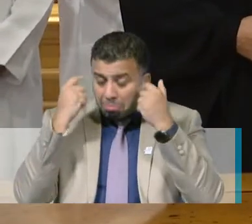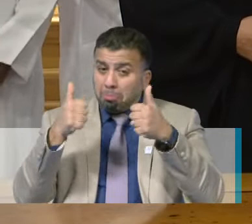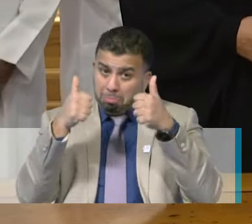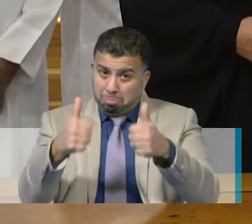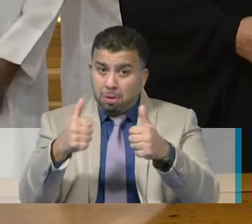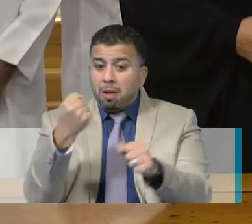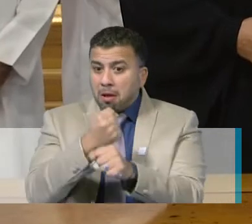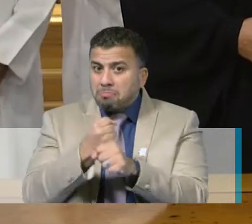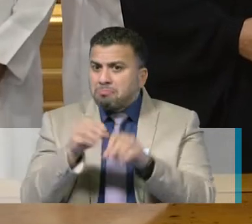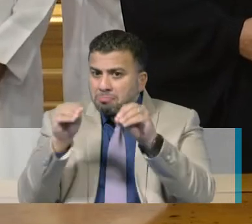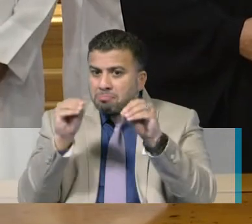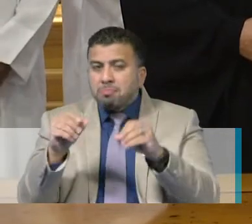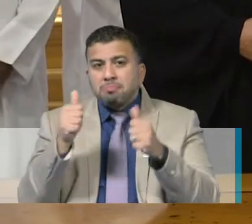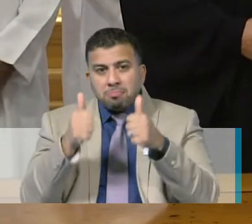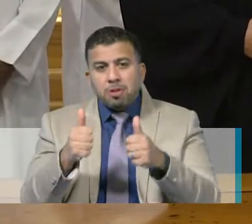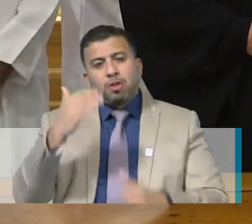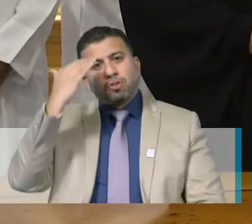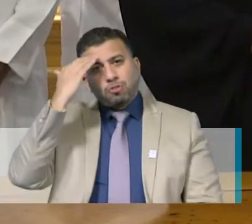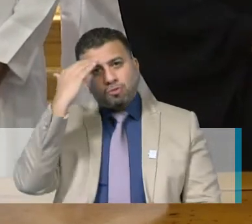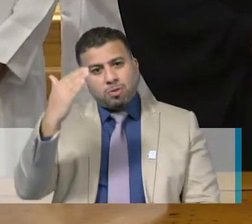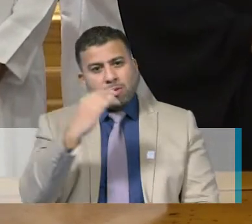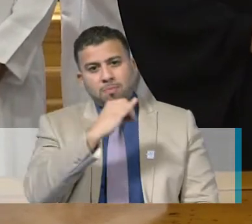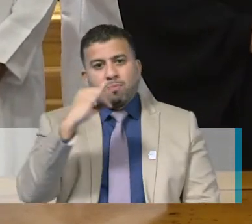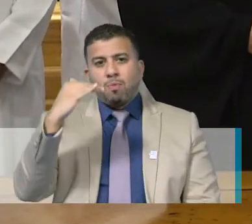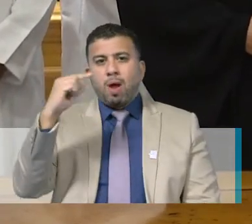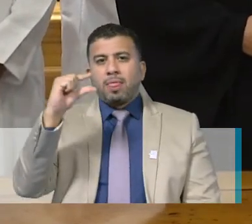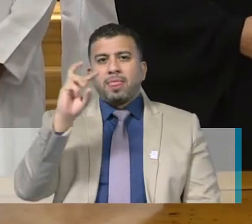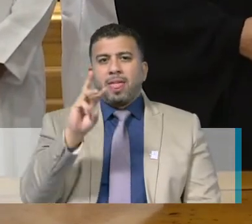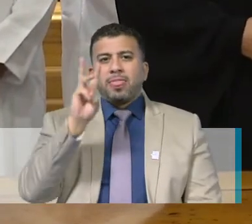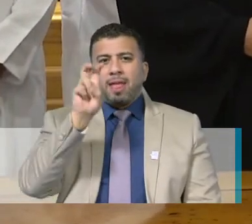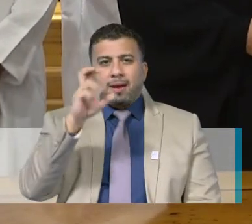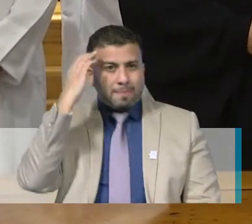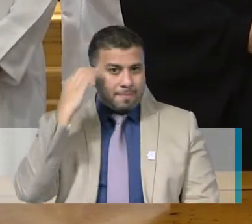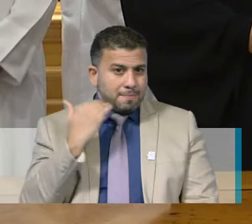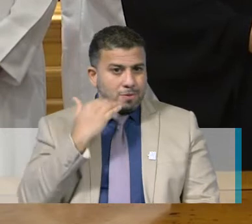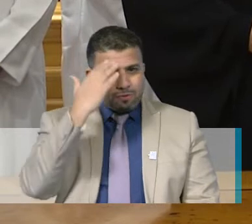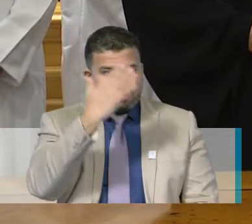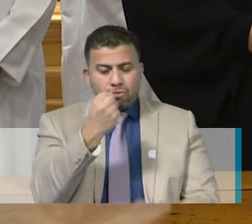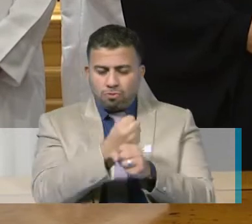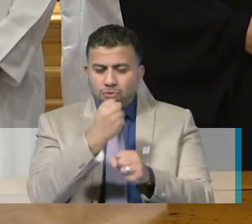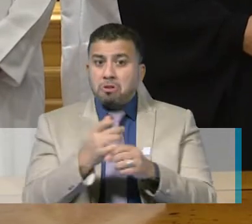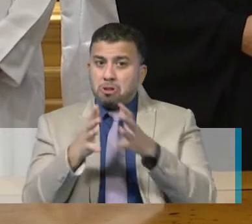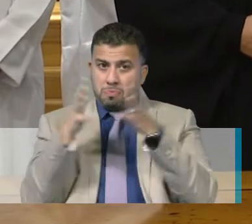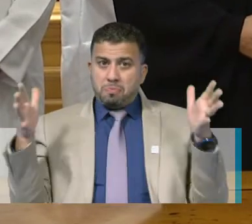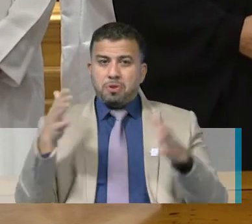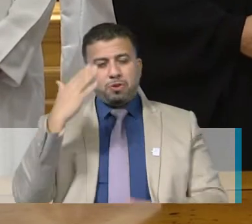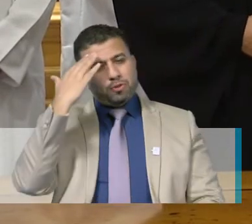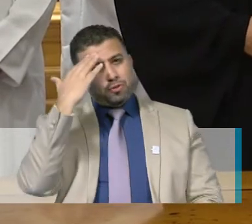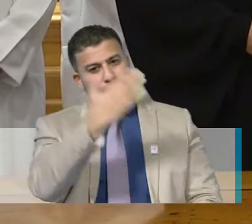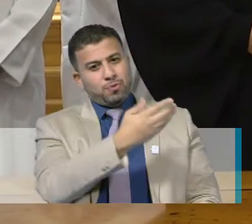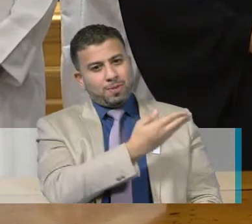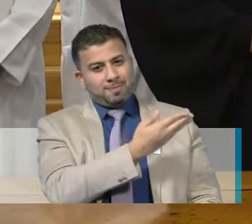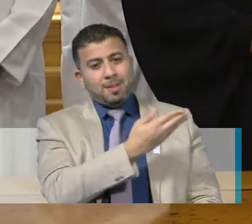والتطبيق الصحيح. نشكر الدكتورة محدثة الهاشمي على هذا الجهد الكبير،